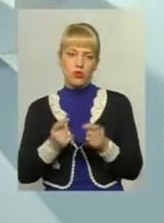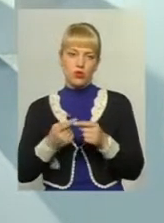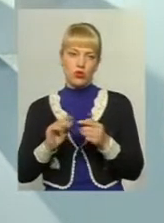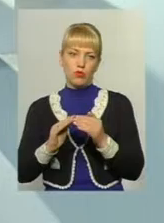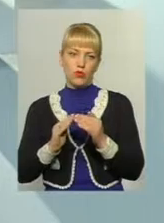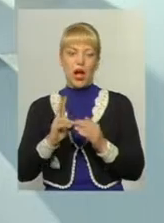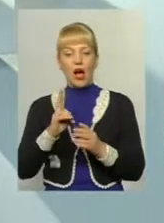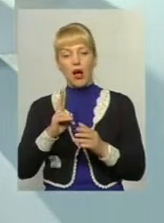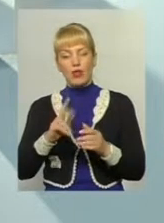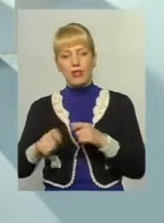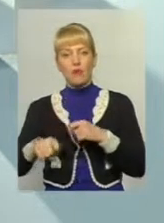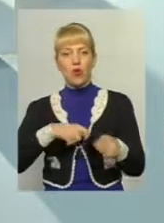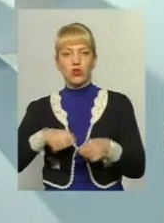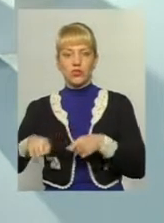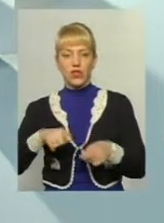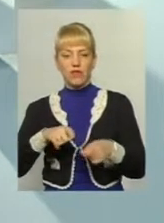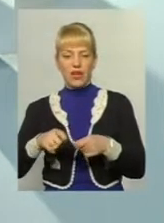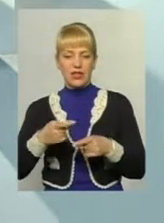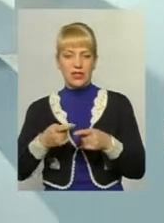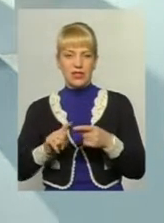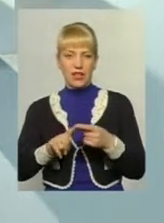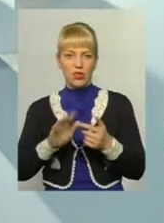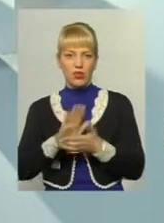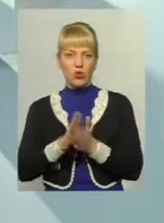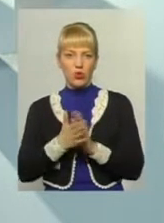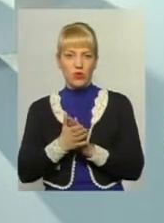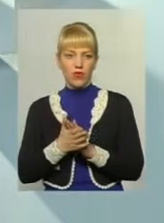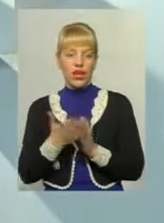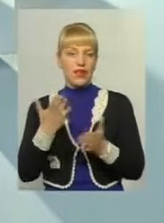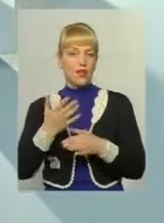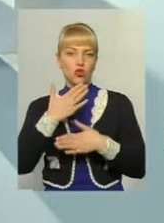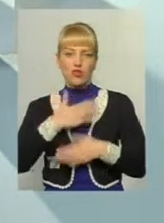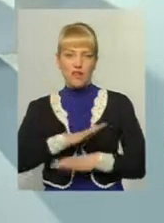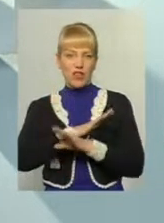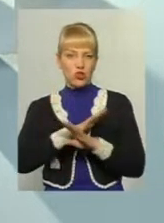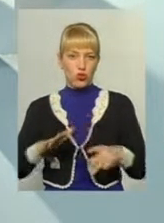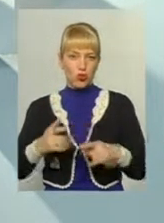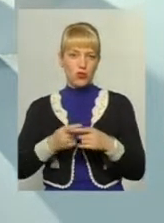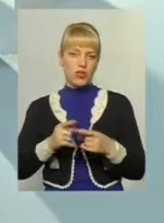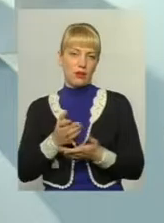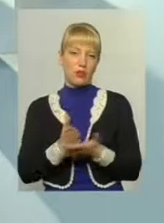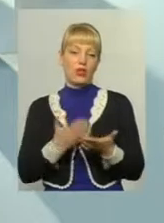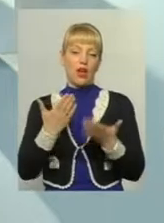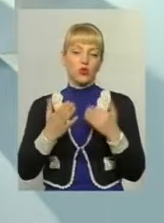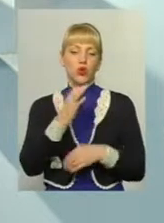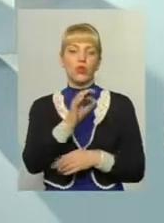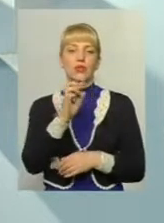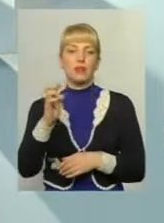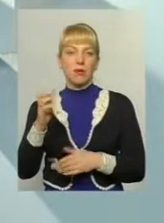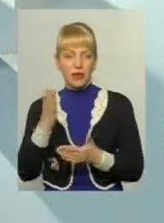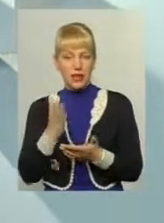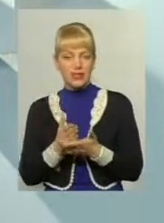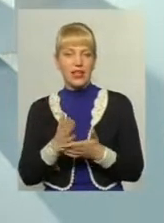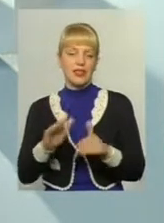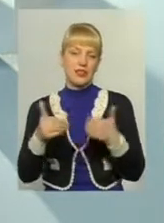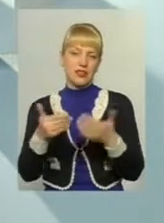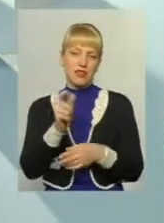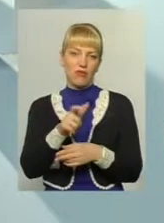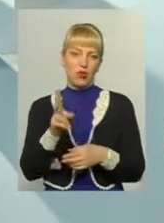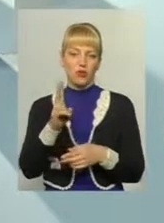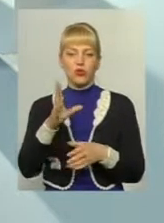Функція ОСББ, зокрема правління ОСББ і голови цього правління, буде вирішувати, кому надавати можливість, кому, з ким